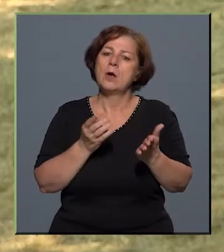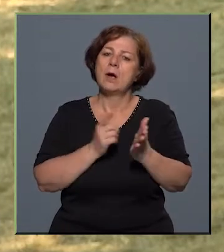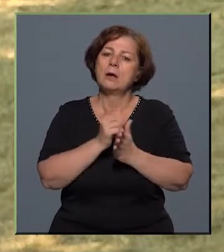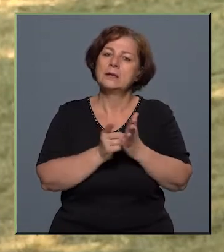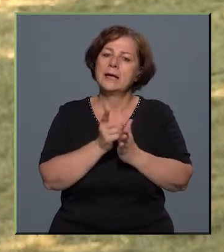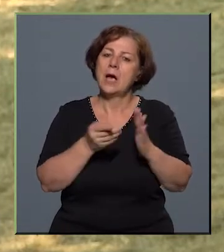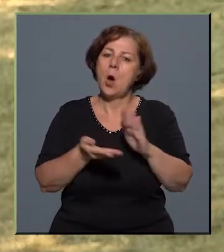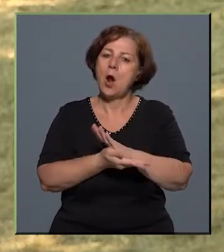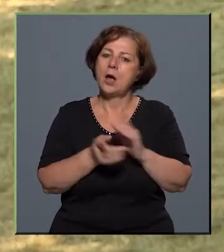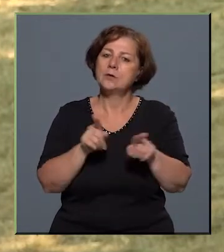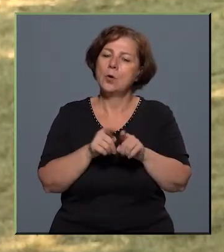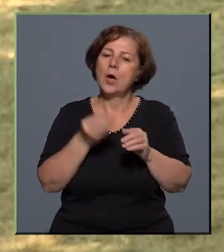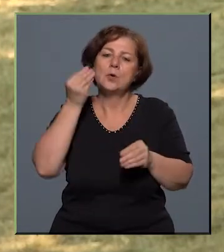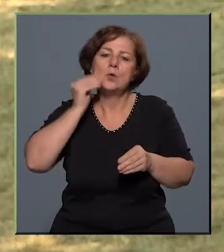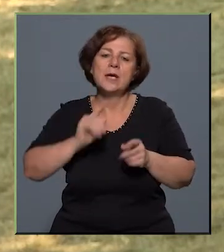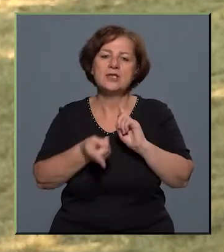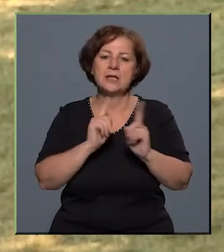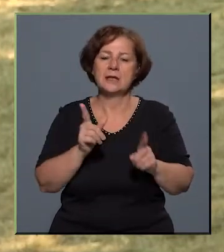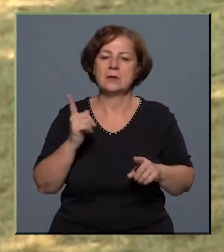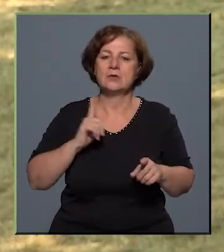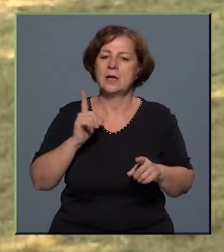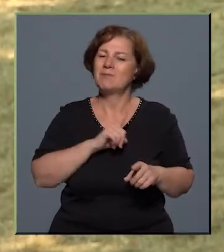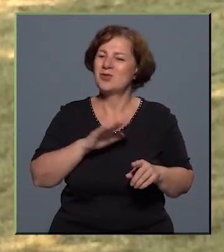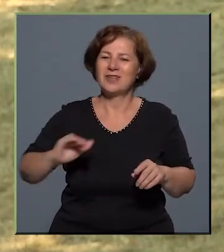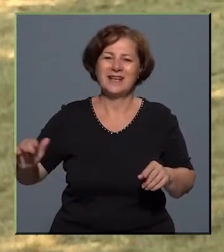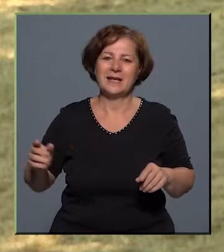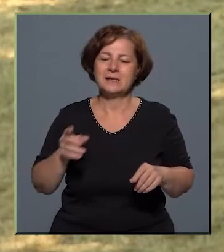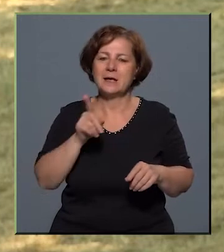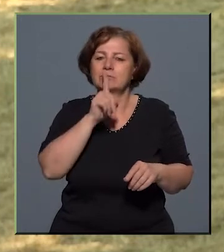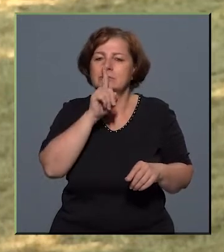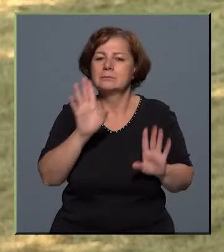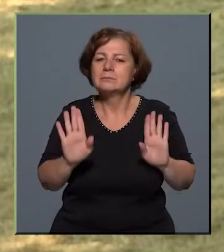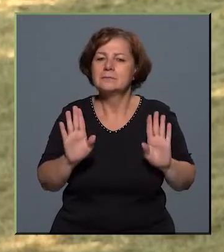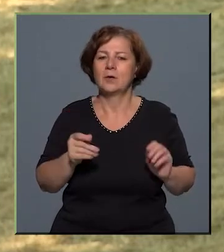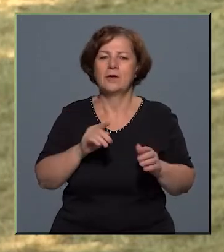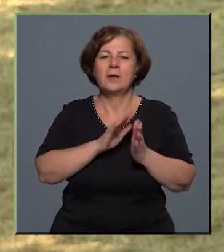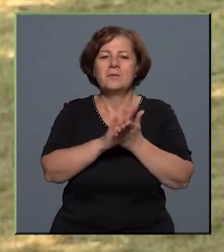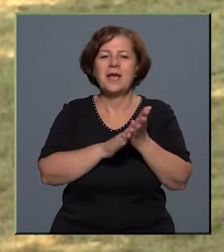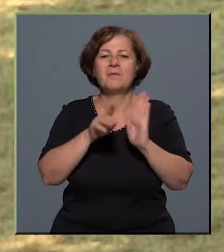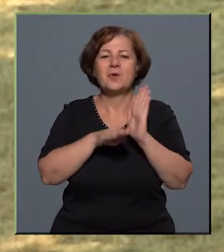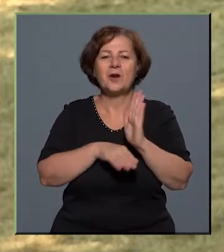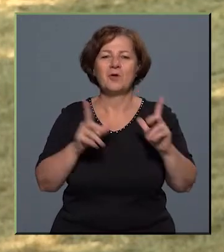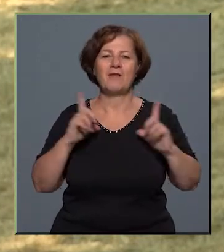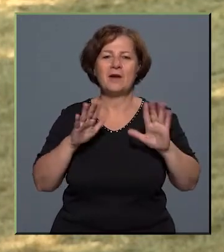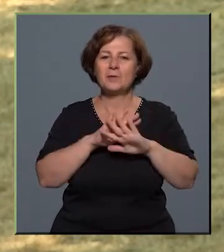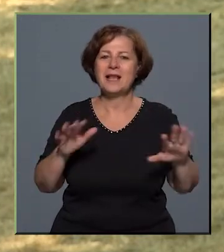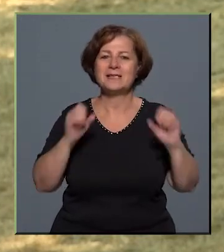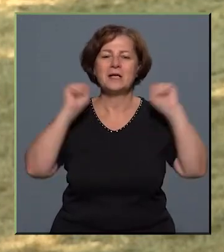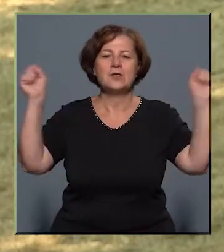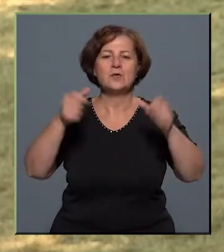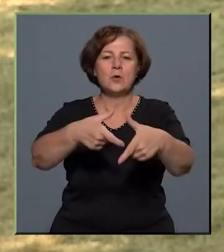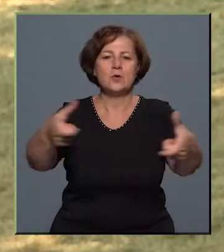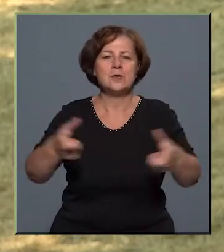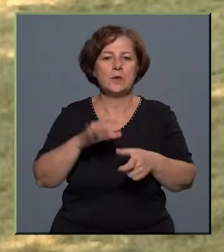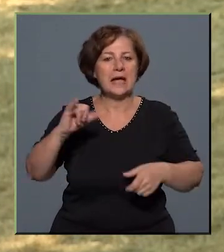ügyességi, játékos, és nem csak gyerekeknek, mert majd ezt nem árulom el, meglepetés, hogy milyen programokkal várunk mindenkit, tehát lesz szurkolói zónánk